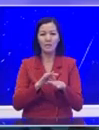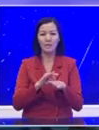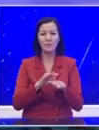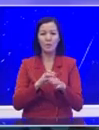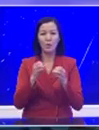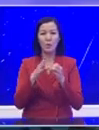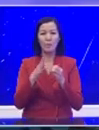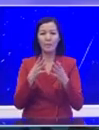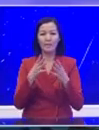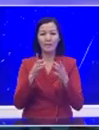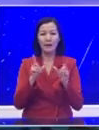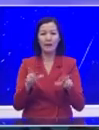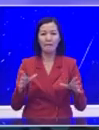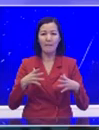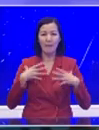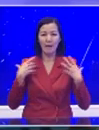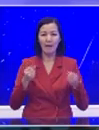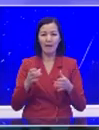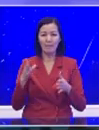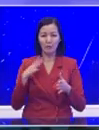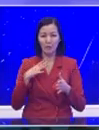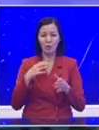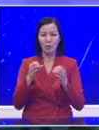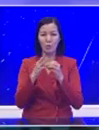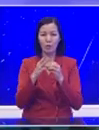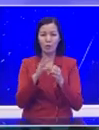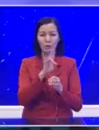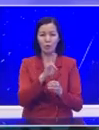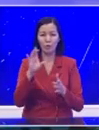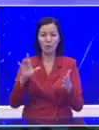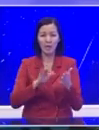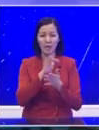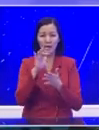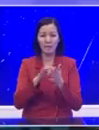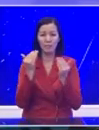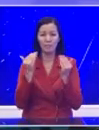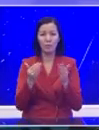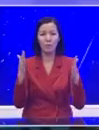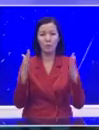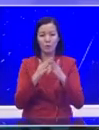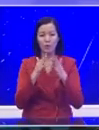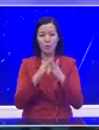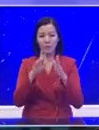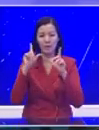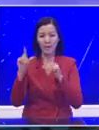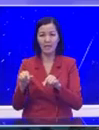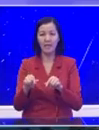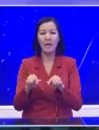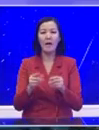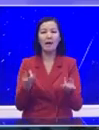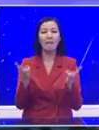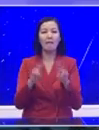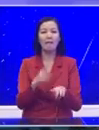індеттен елімізде 15-і айығып шықты. Оның 13-і Нұр-Султанда, бүгін олар үйлеріне қайтарылады.